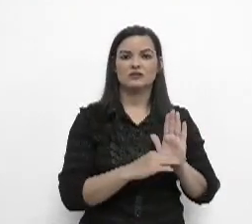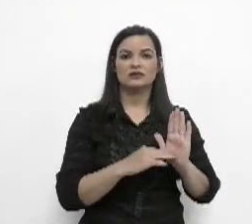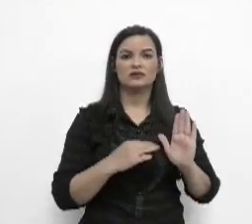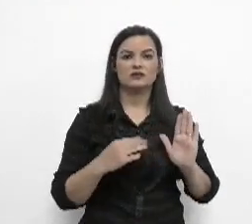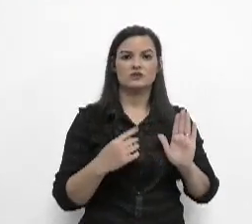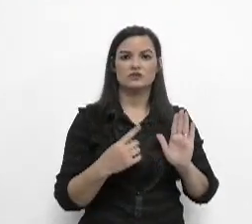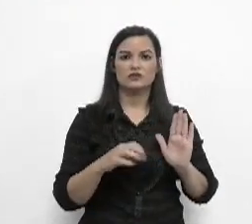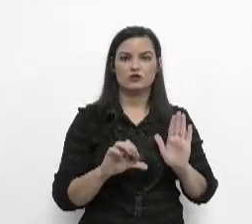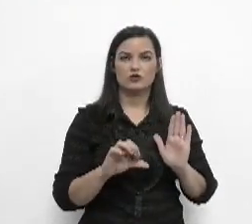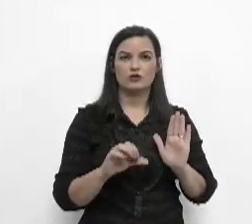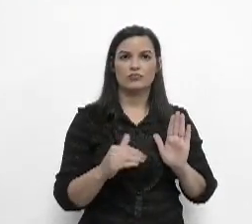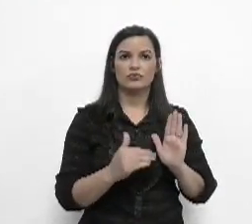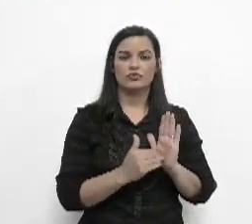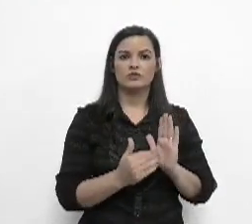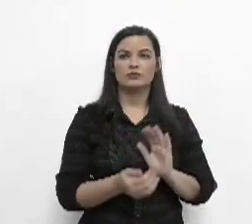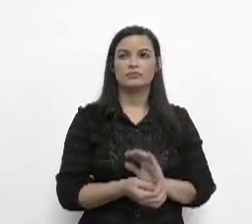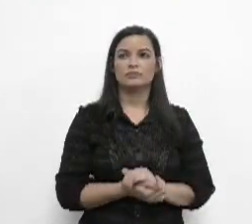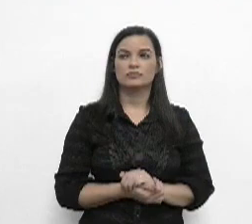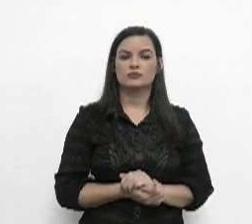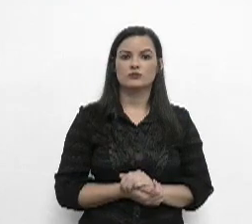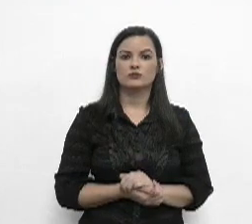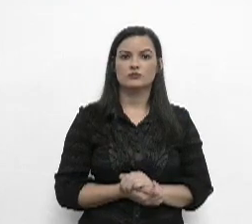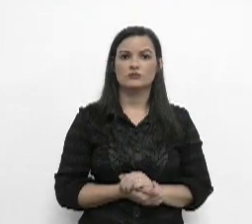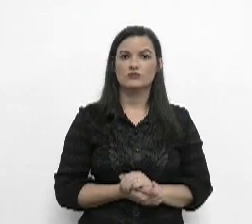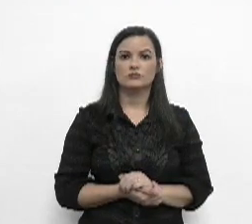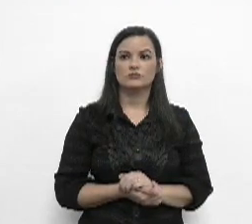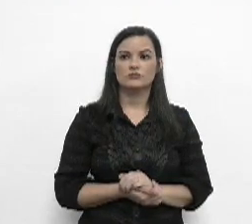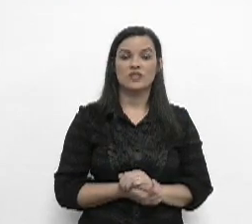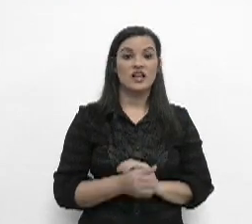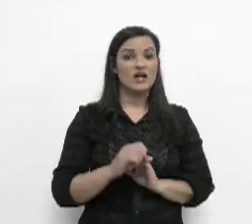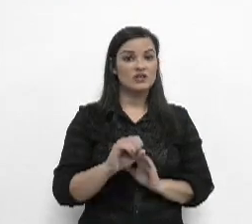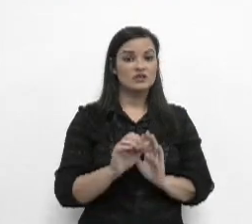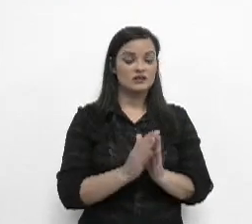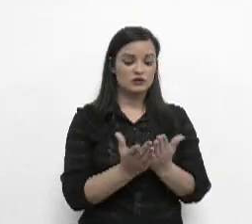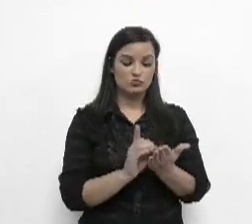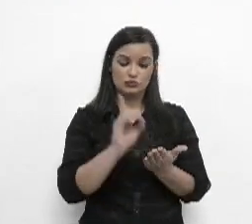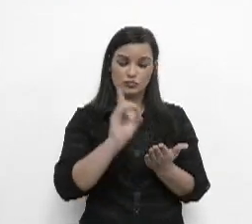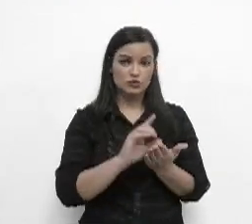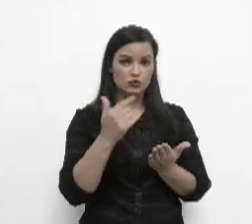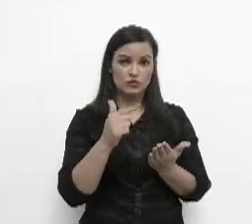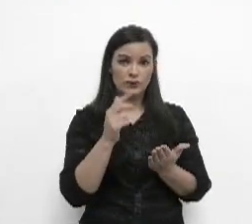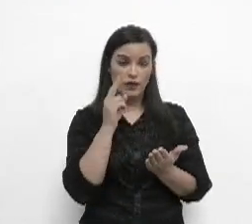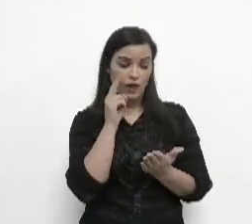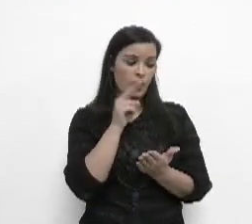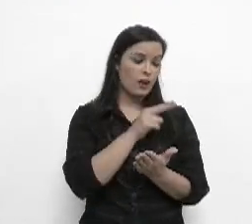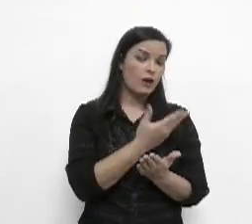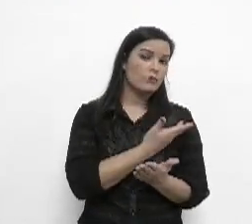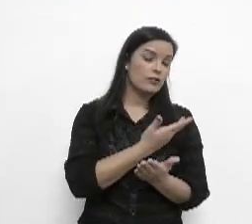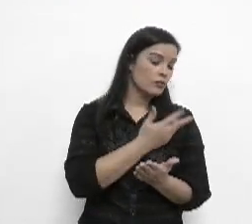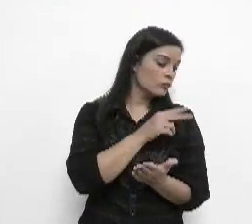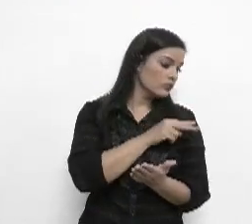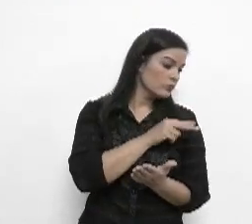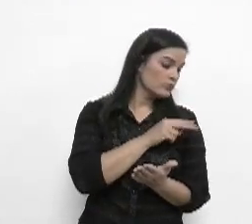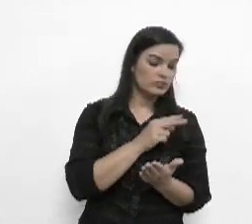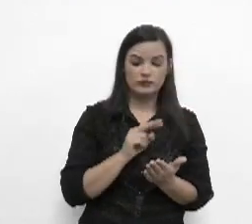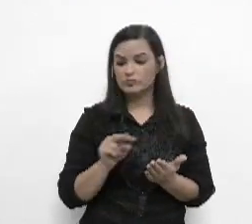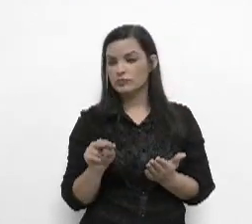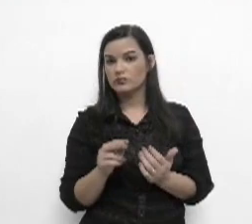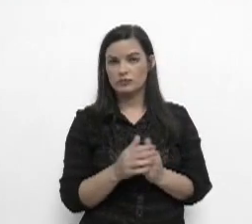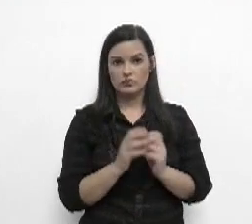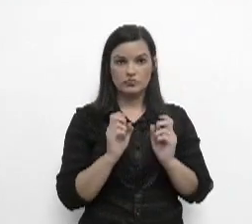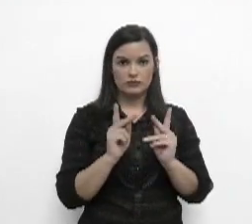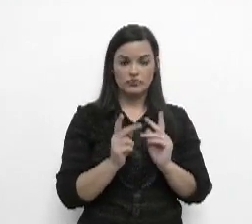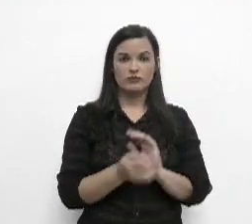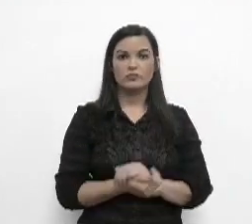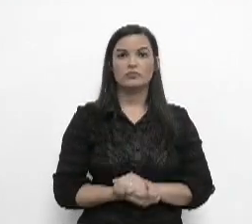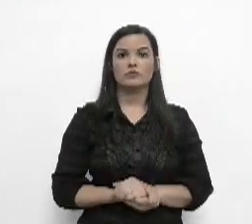옆에 좀 좌우에 같이 보시면 좋겠습니다. Aqueles irmãos que não estão com a Bíblia em mãos, estejam acompanhando com as pessoas que estão com a Bíblia em mãos ao seu lado.